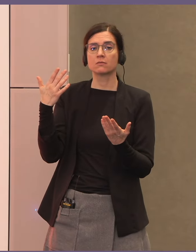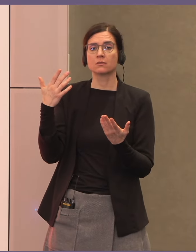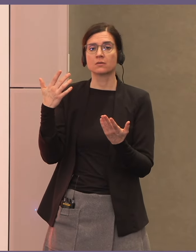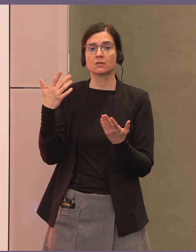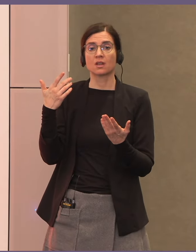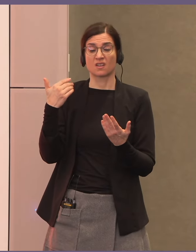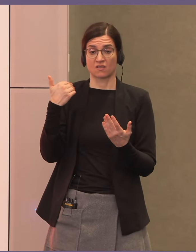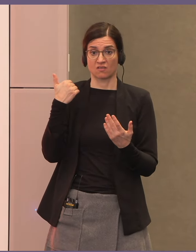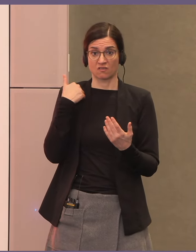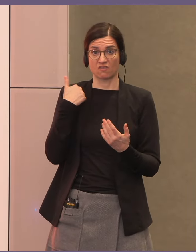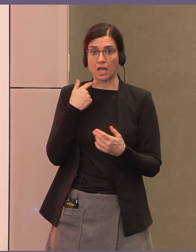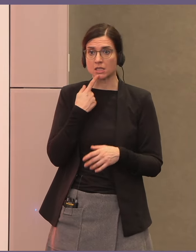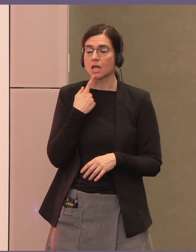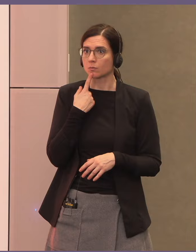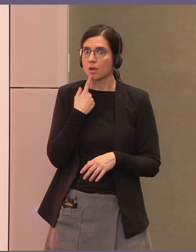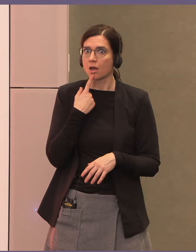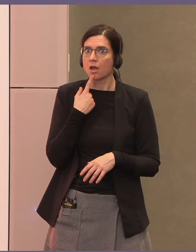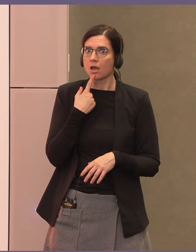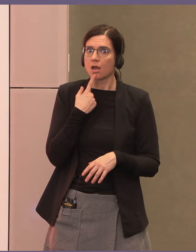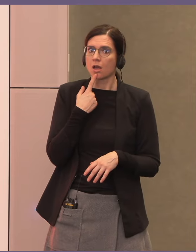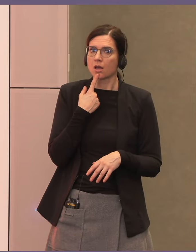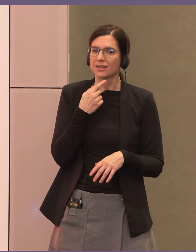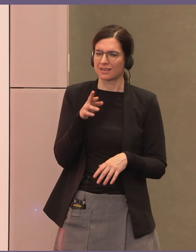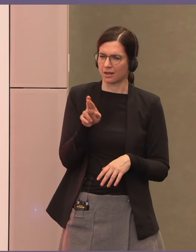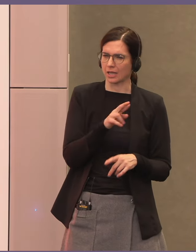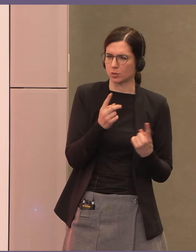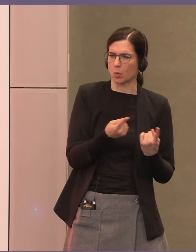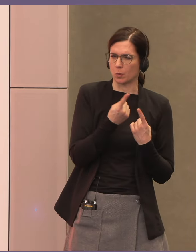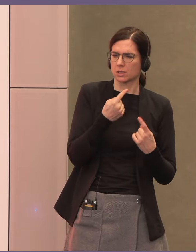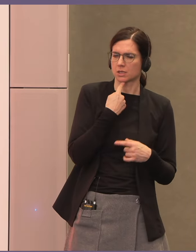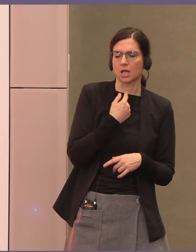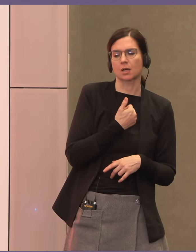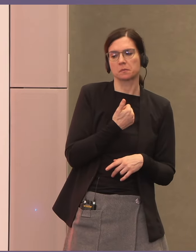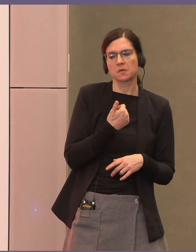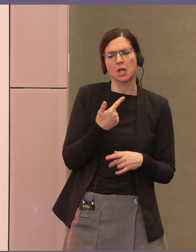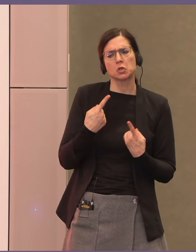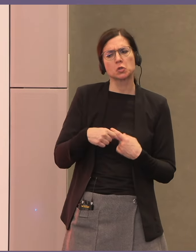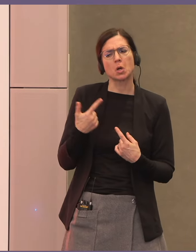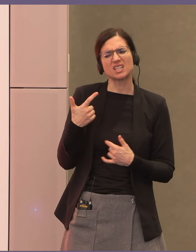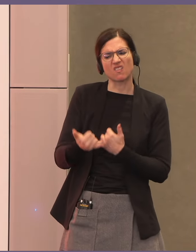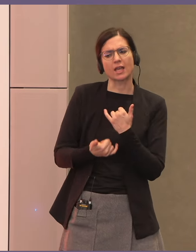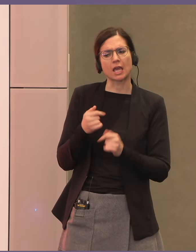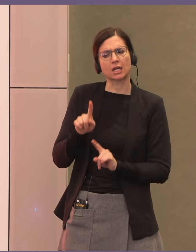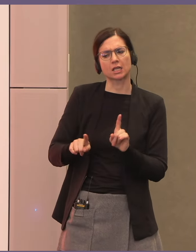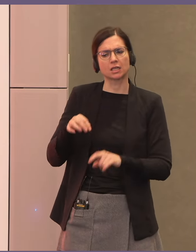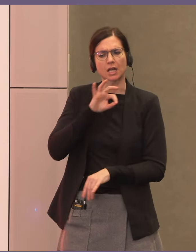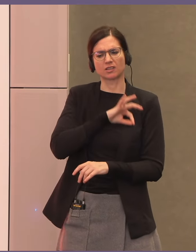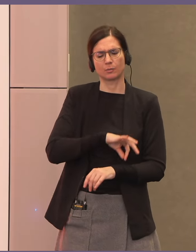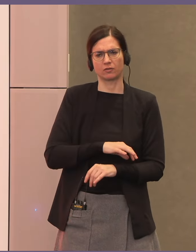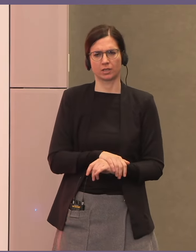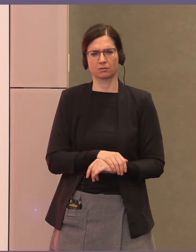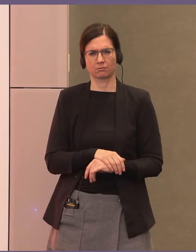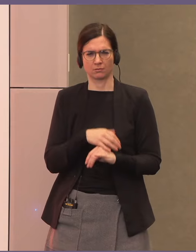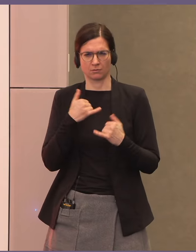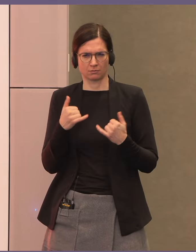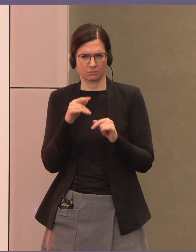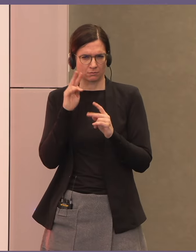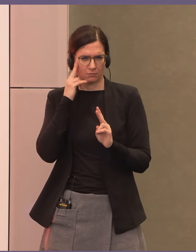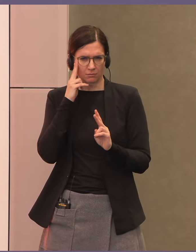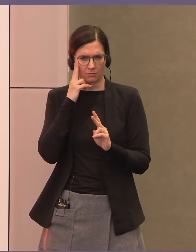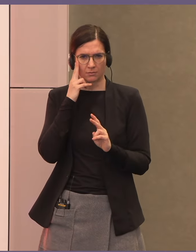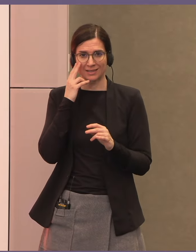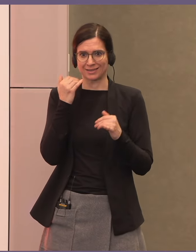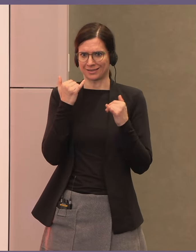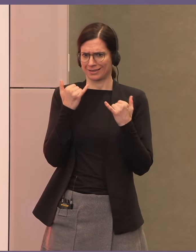die Einführung eines zweiten verpflichtenden Kindergartenjahres ein. Wichtig ist also, auf welche Weise bestehende